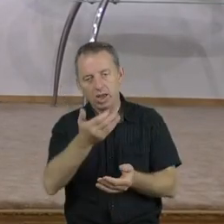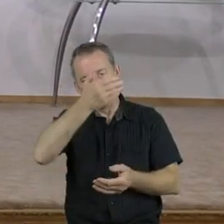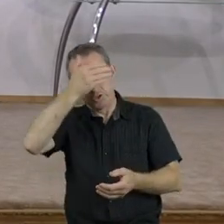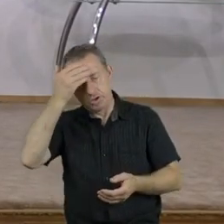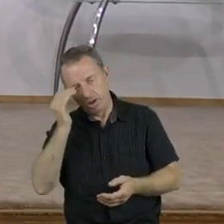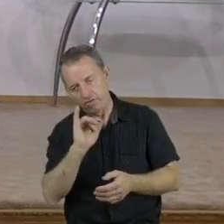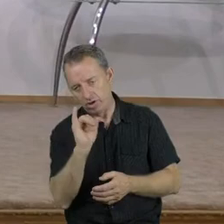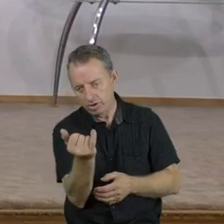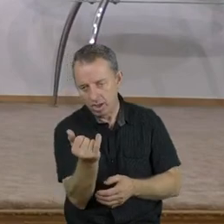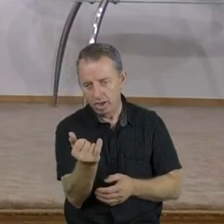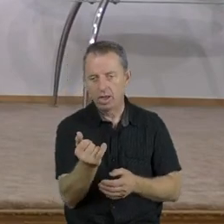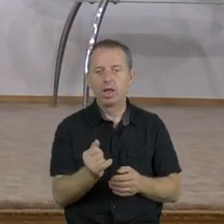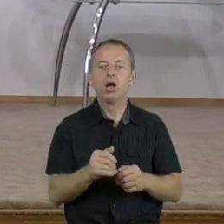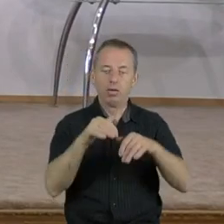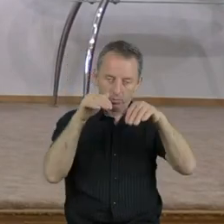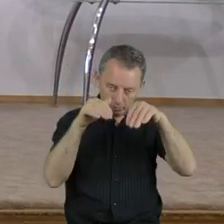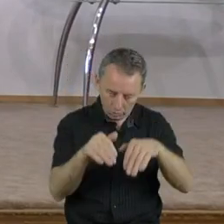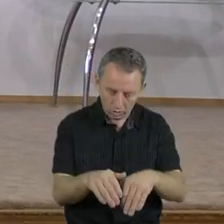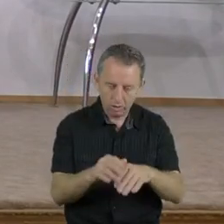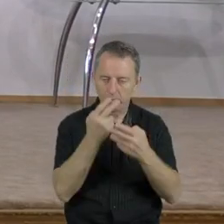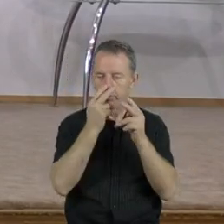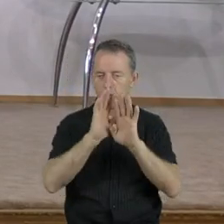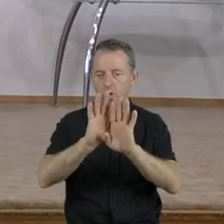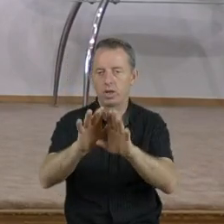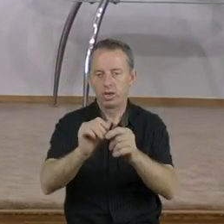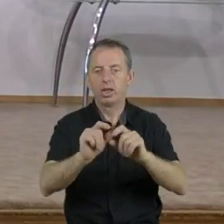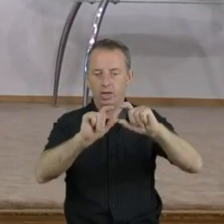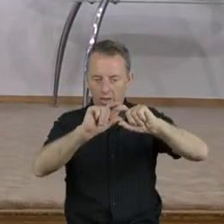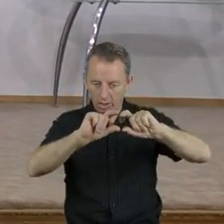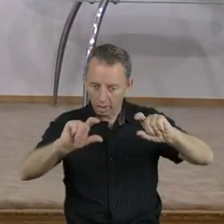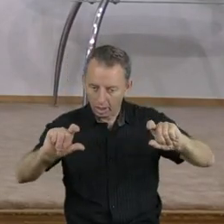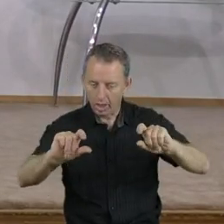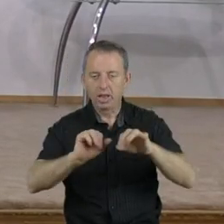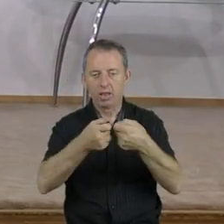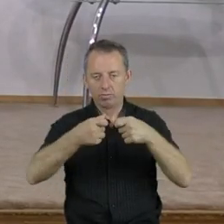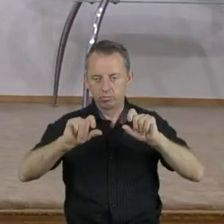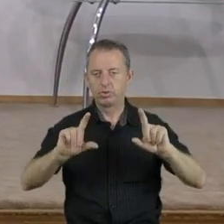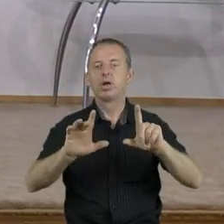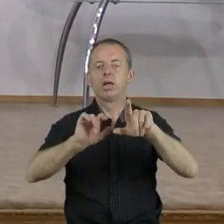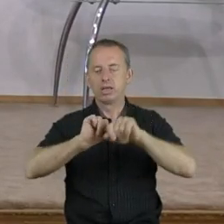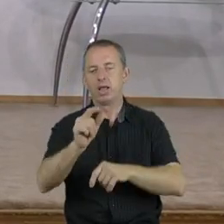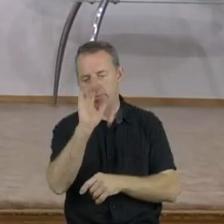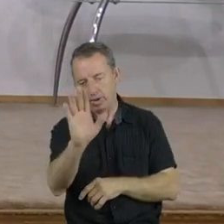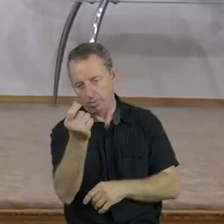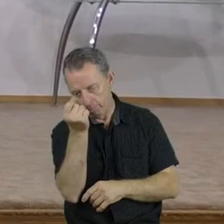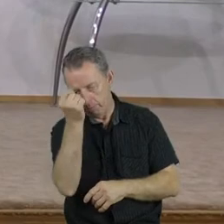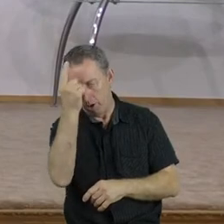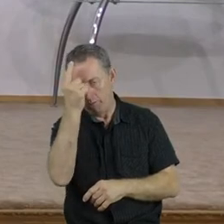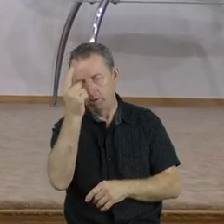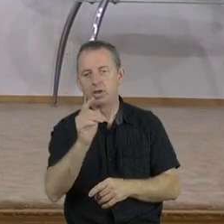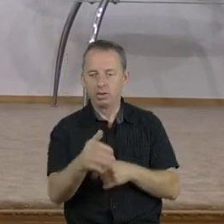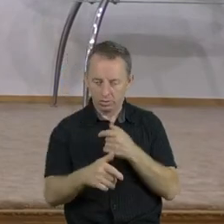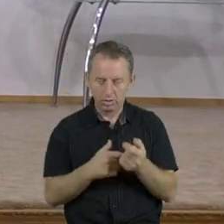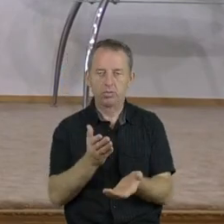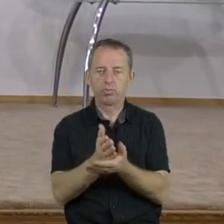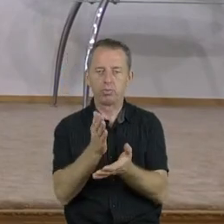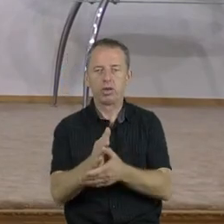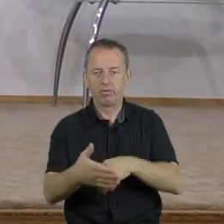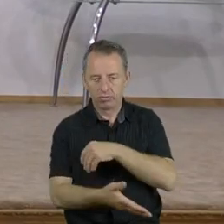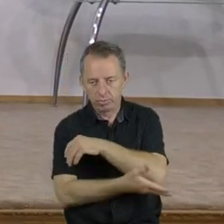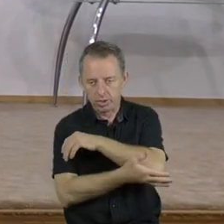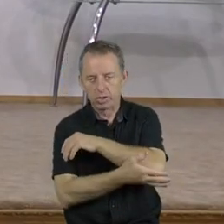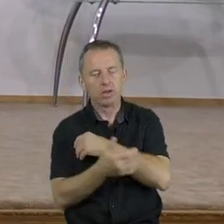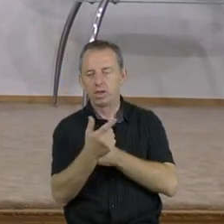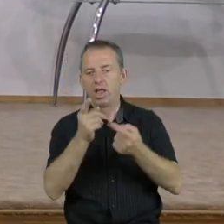jak. Proszę bardzo, umożliwiamy wam to. Jeżeli chcecie nas wspomóc, wspomagajcie jak najbardziej, nie